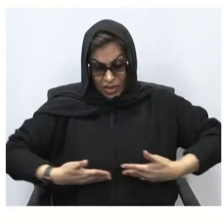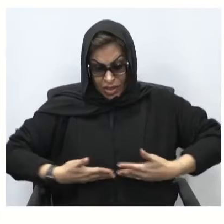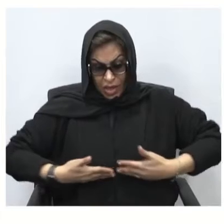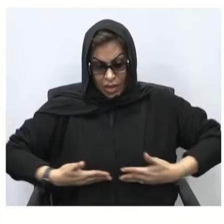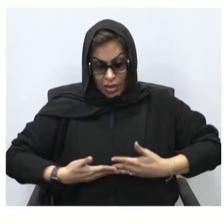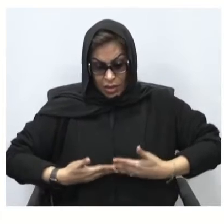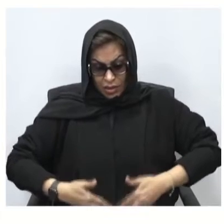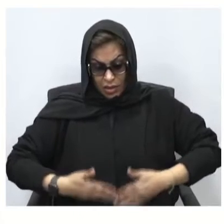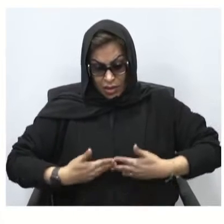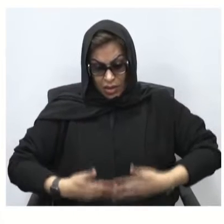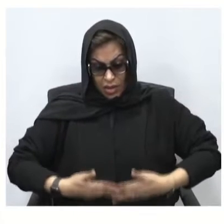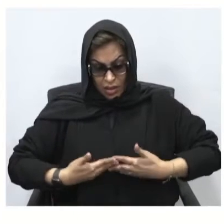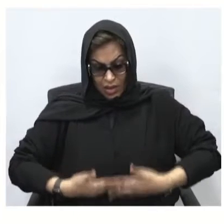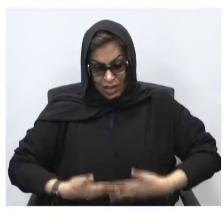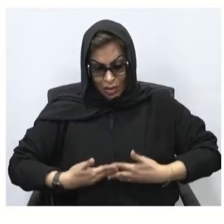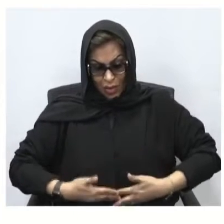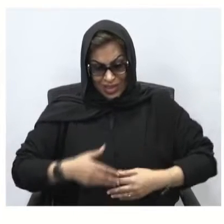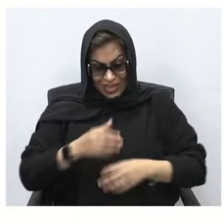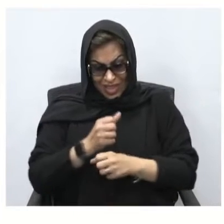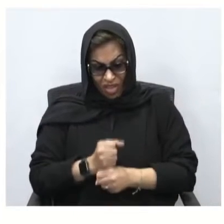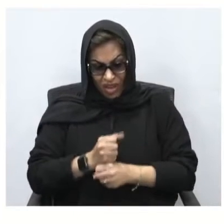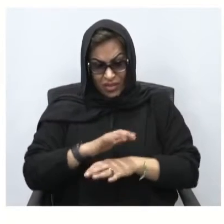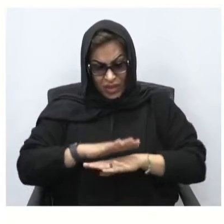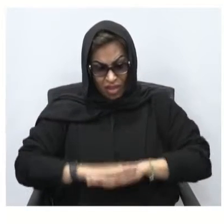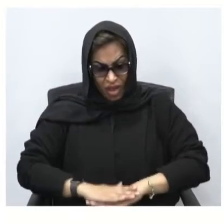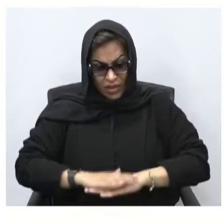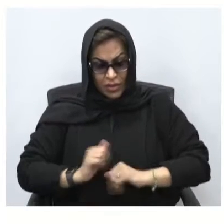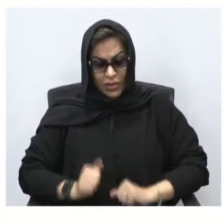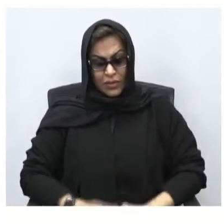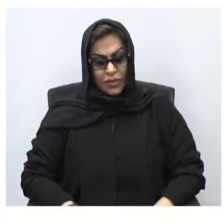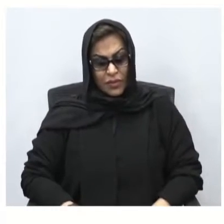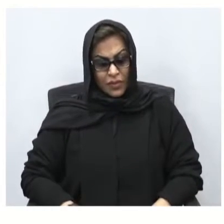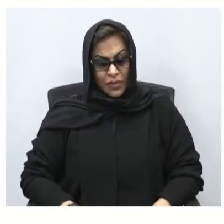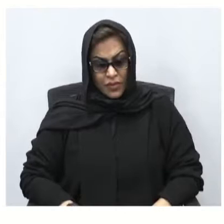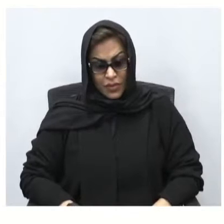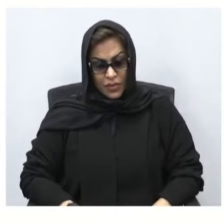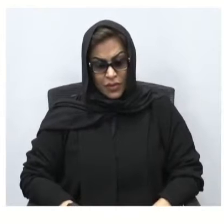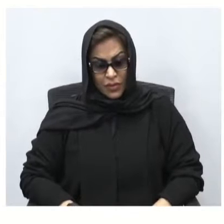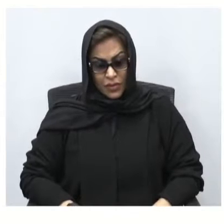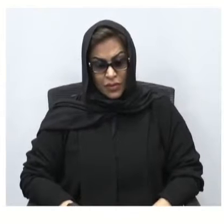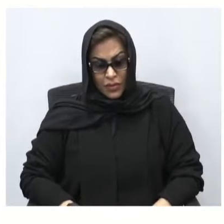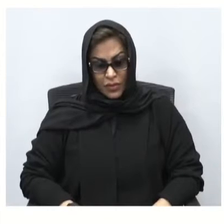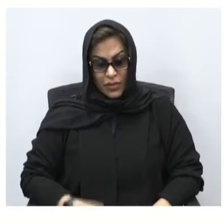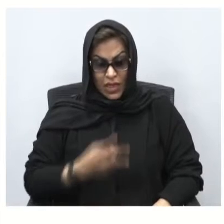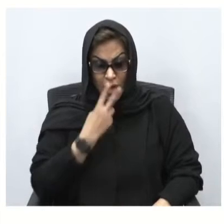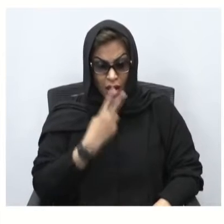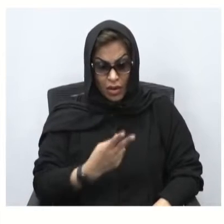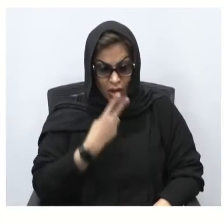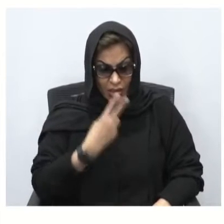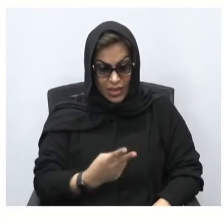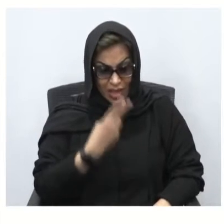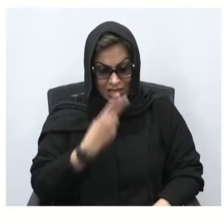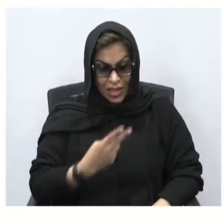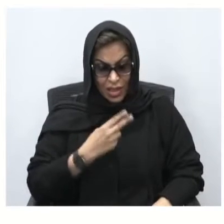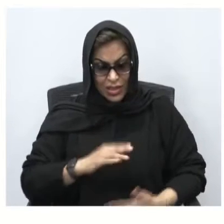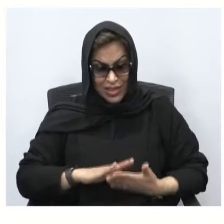الضغط او نسبتي الاكسجين وثاني اكسيد الكربون في الدم حركه الحجاب الحاجز ح تساعدني في